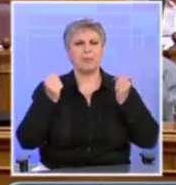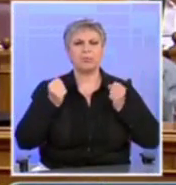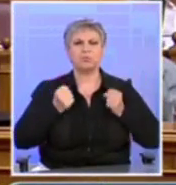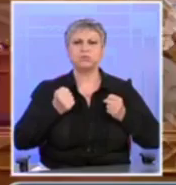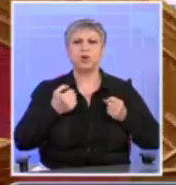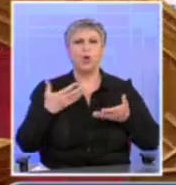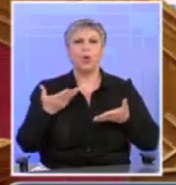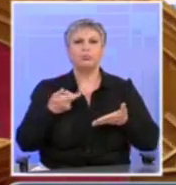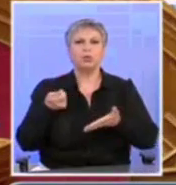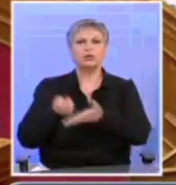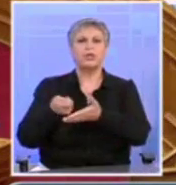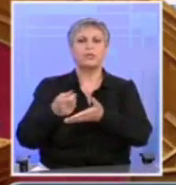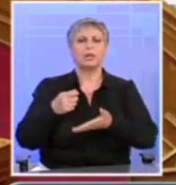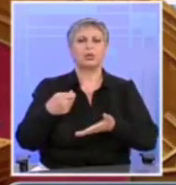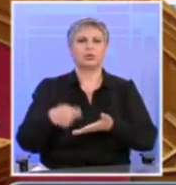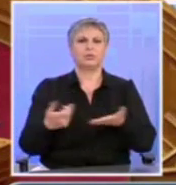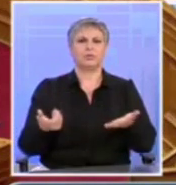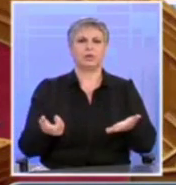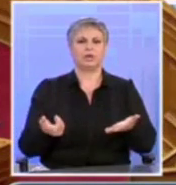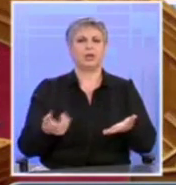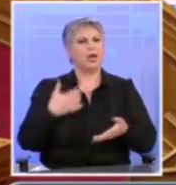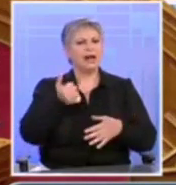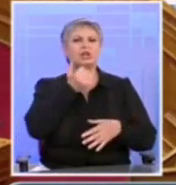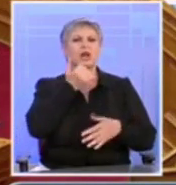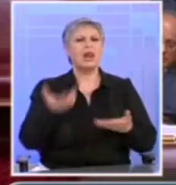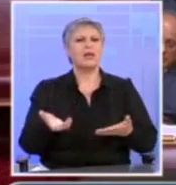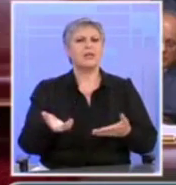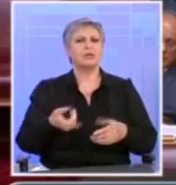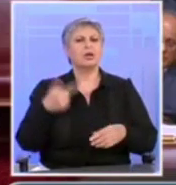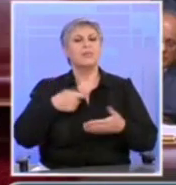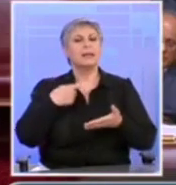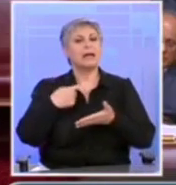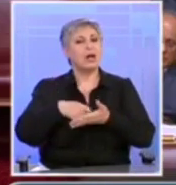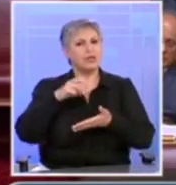λάθος. Διότι πολλοί που εχλέβανε τους φόρους και με το σύστημα